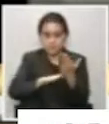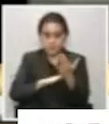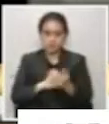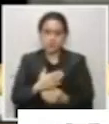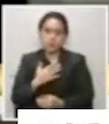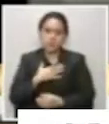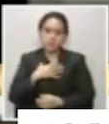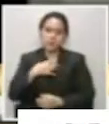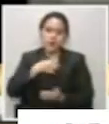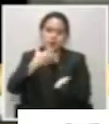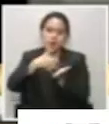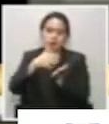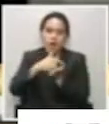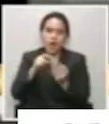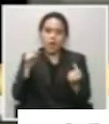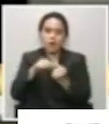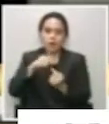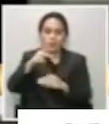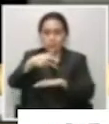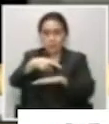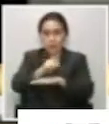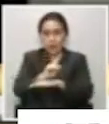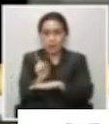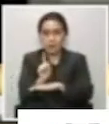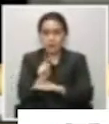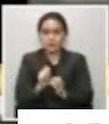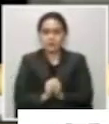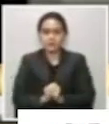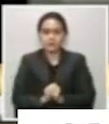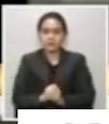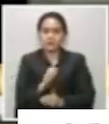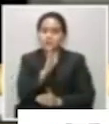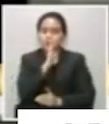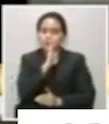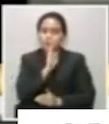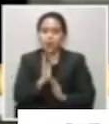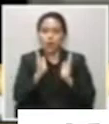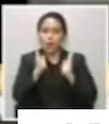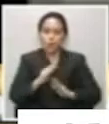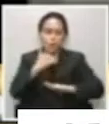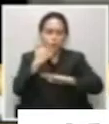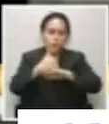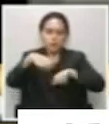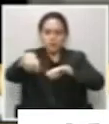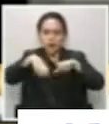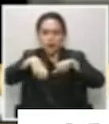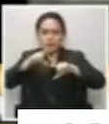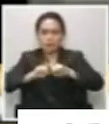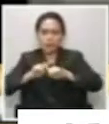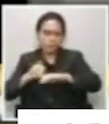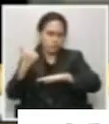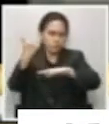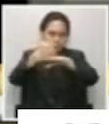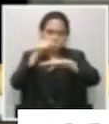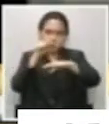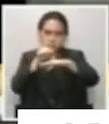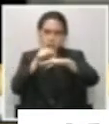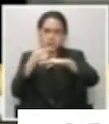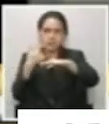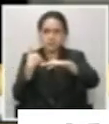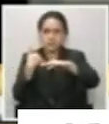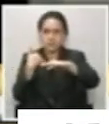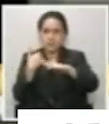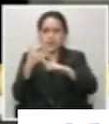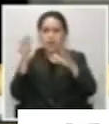กับท่านประธานว่าหากผู้บริหารซึ่งอยู่ข้างบนลงไปสัม